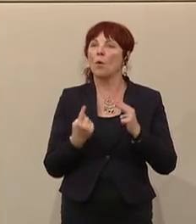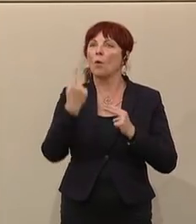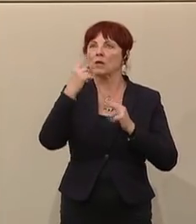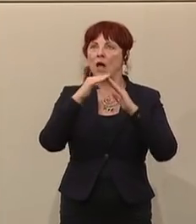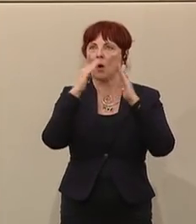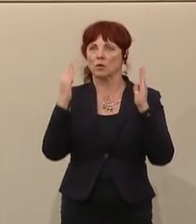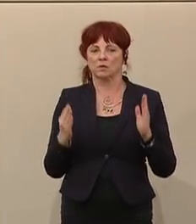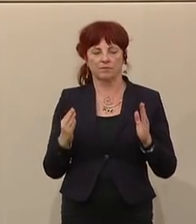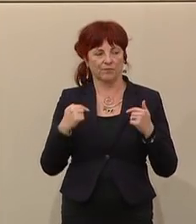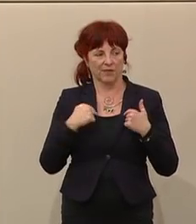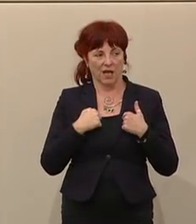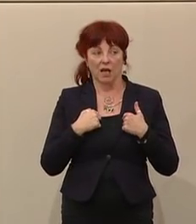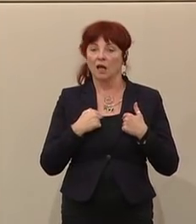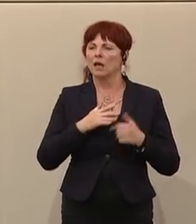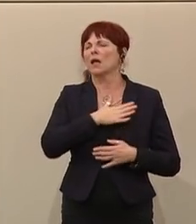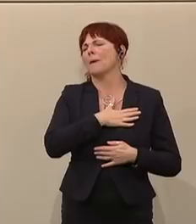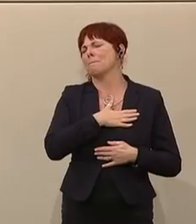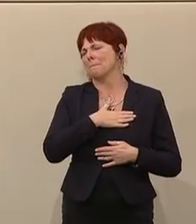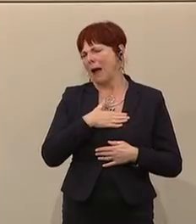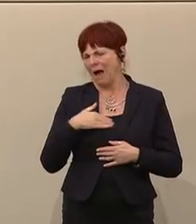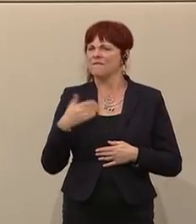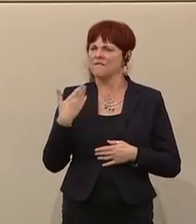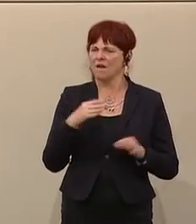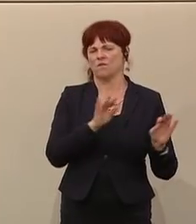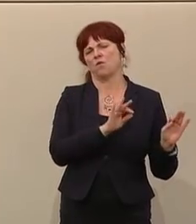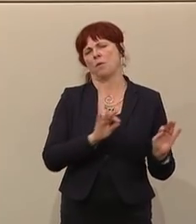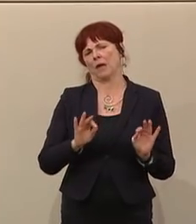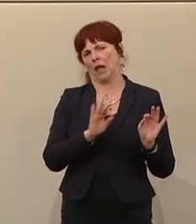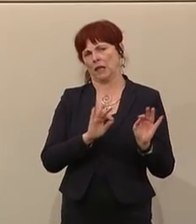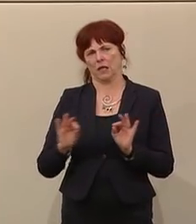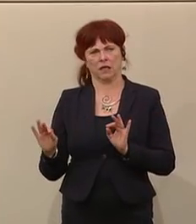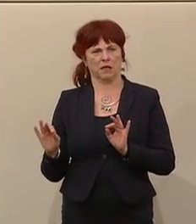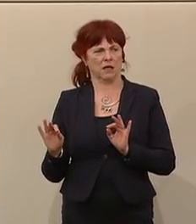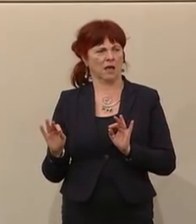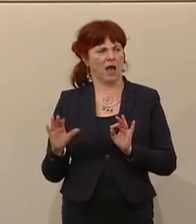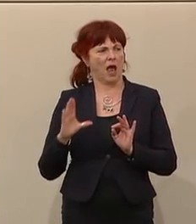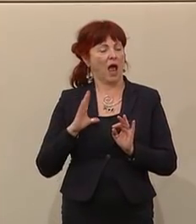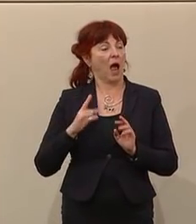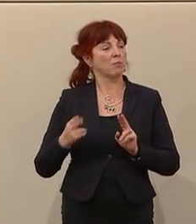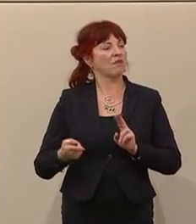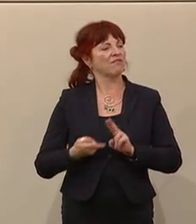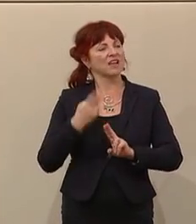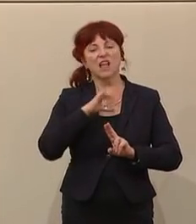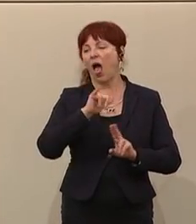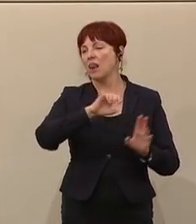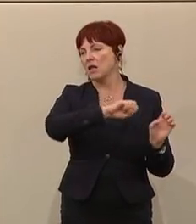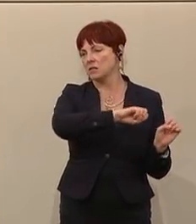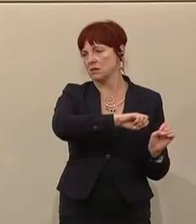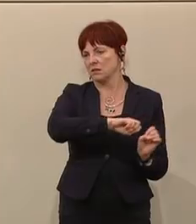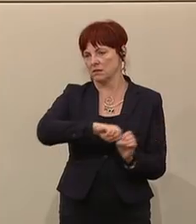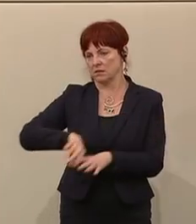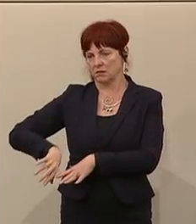Also ich habe mich ja brav vorbereitet. Das kann man aber jetzt fast alles beiseite